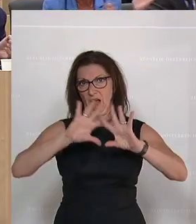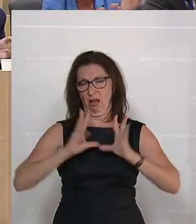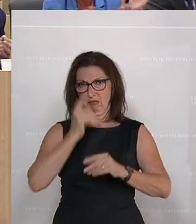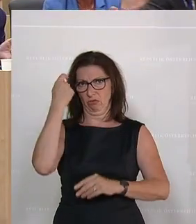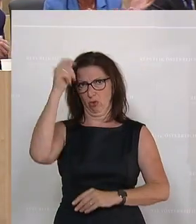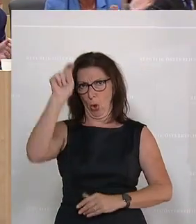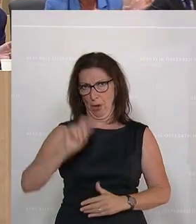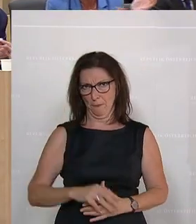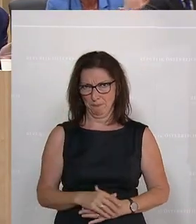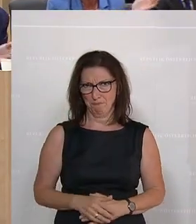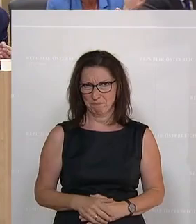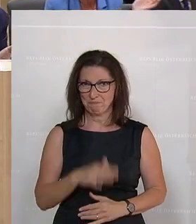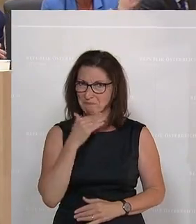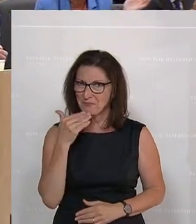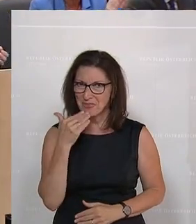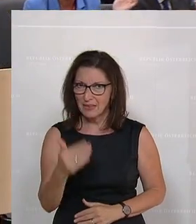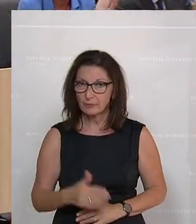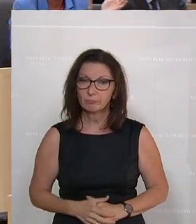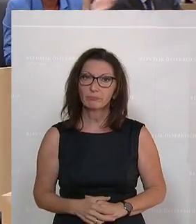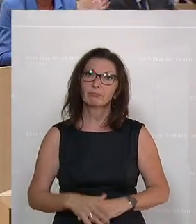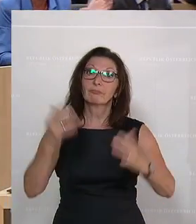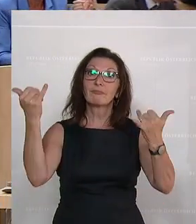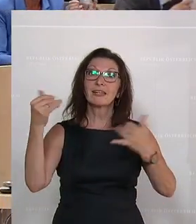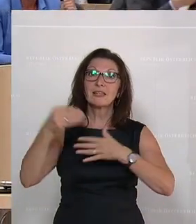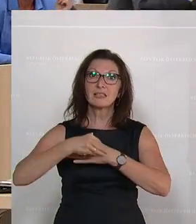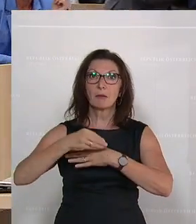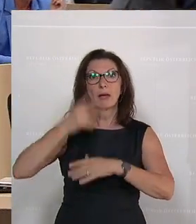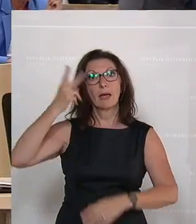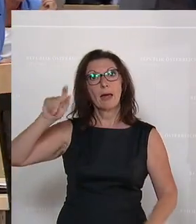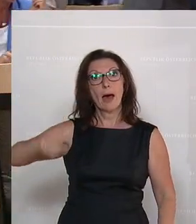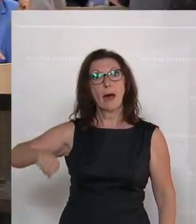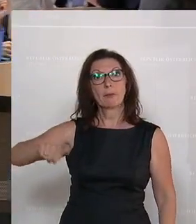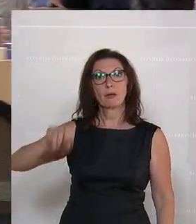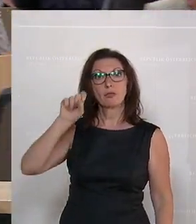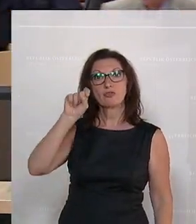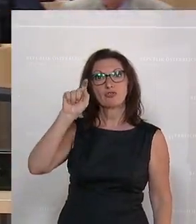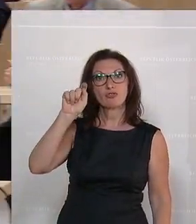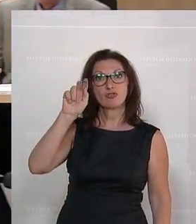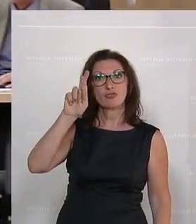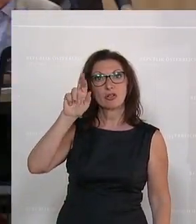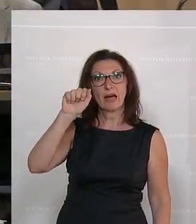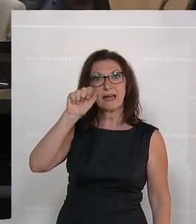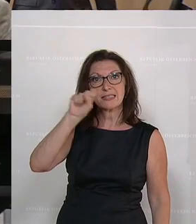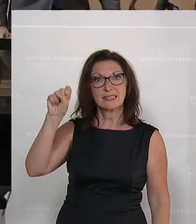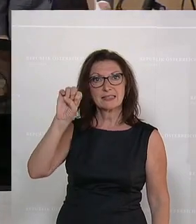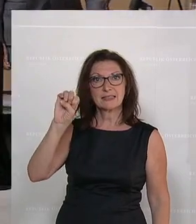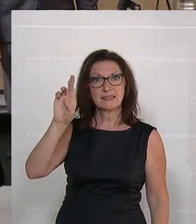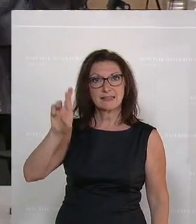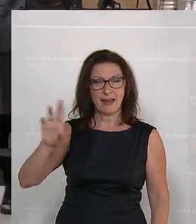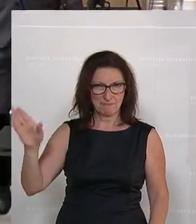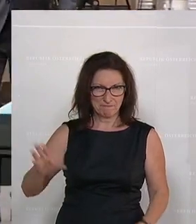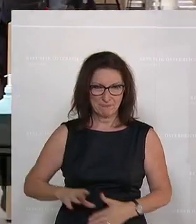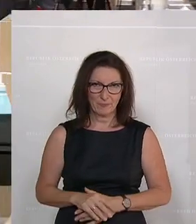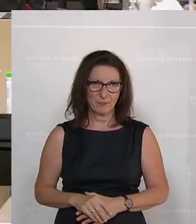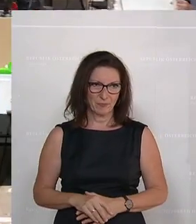magnus brunner man wollte die abschaffung der kalten progression mit verfassungsmehrheit beschließen das kommt nicht zustande also wird es eine